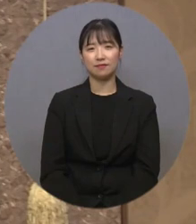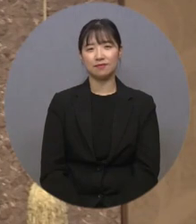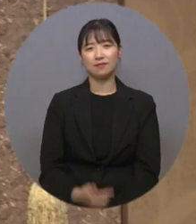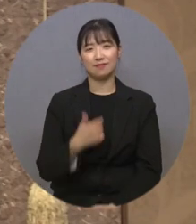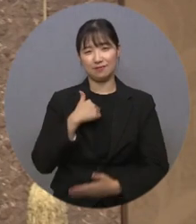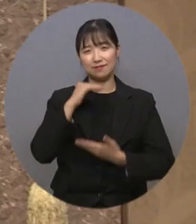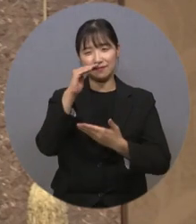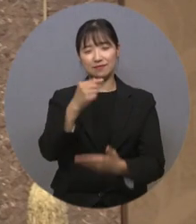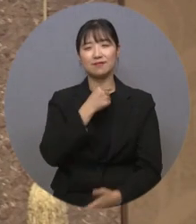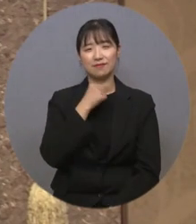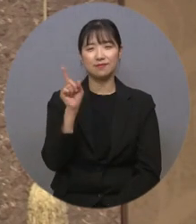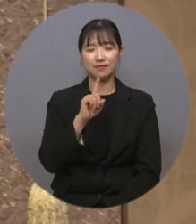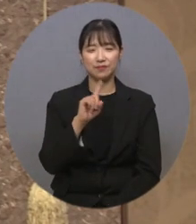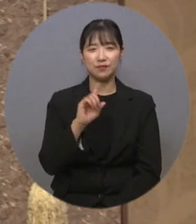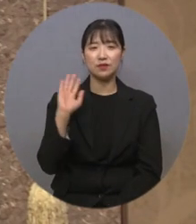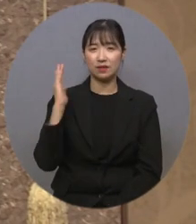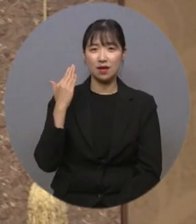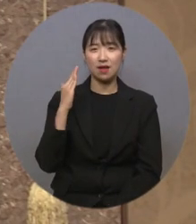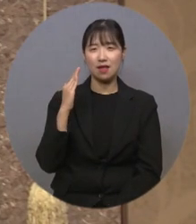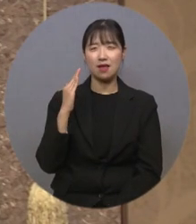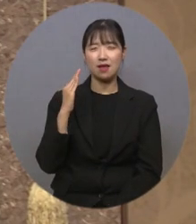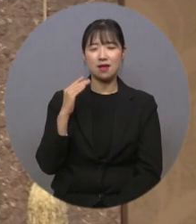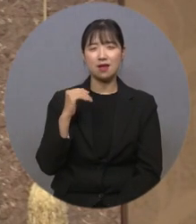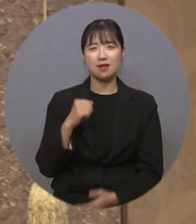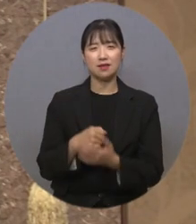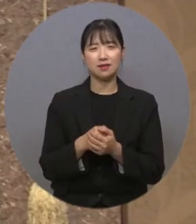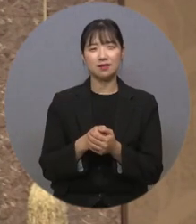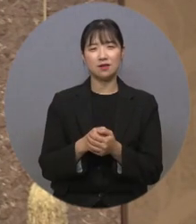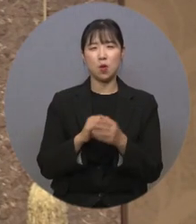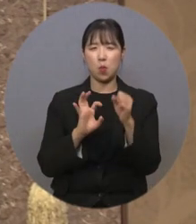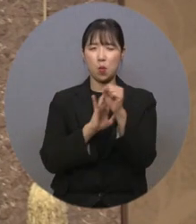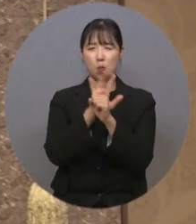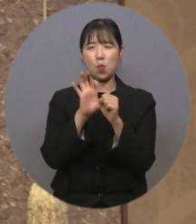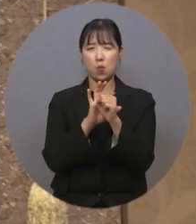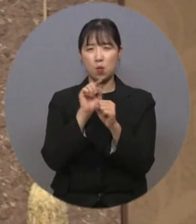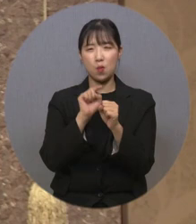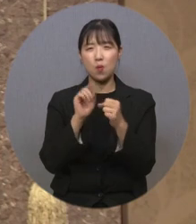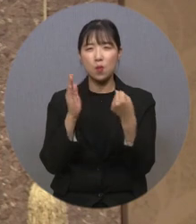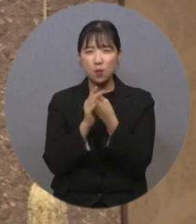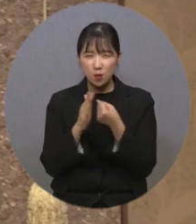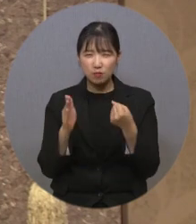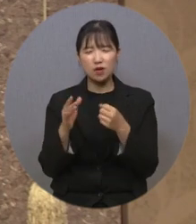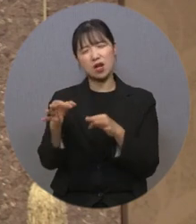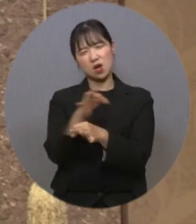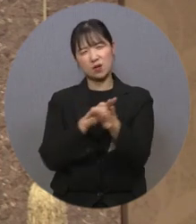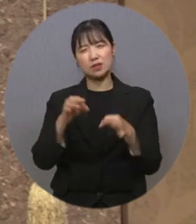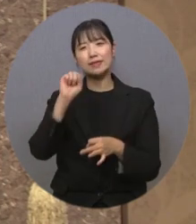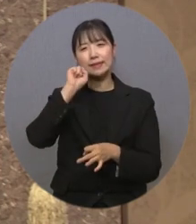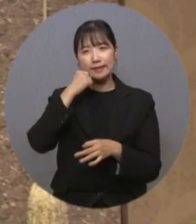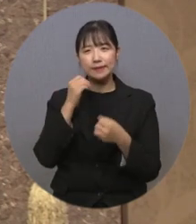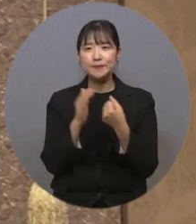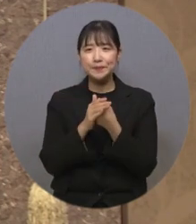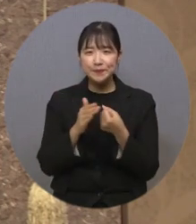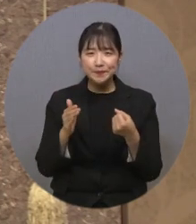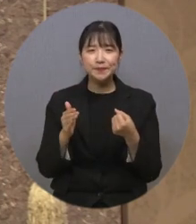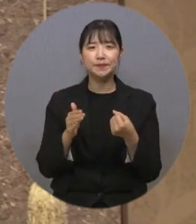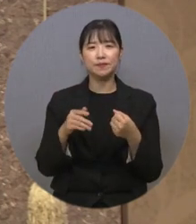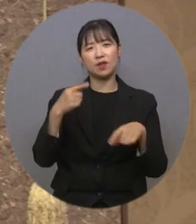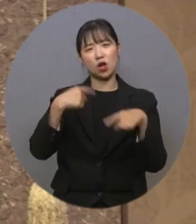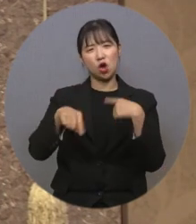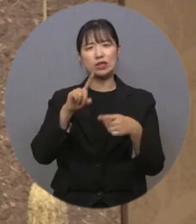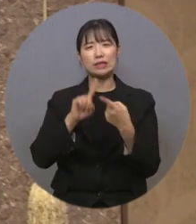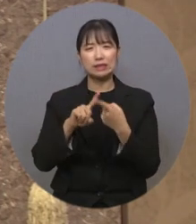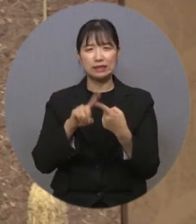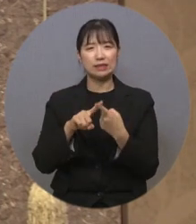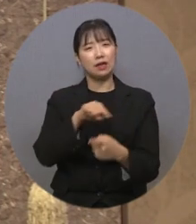말씀드리고 싶어요. 네. 요즘 이제 정치가 코로나19로 인해 가지고 경제가 어렵다 보니까 네. 정치에 대해서